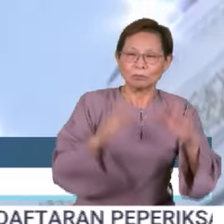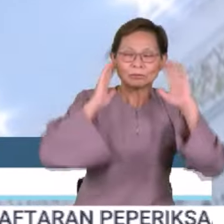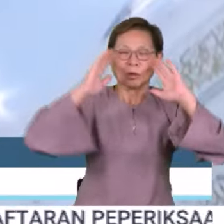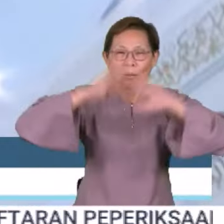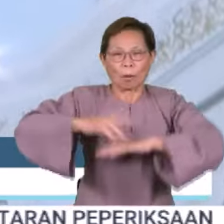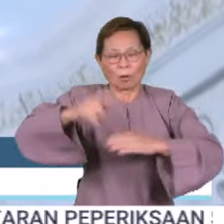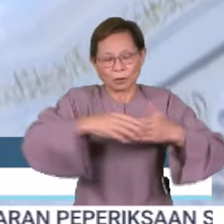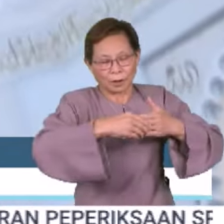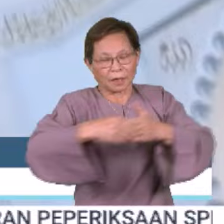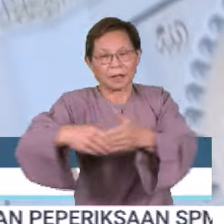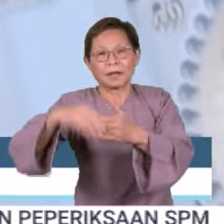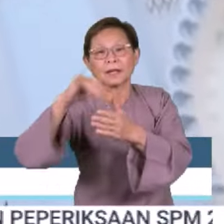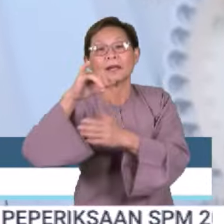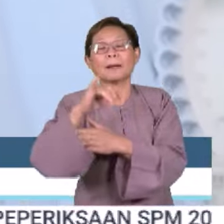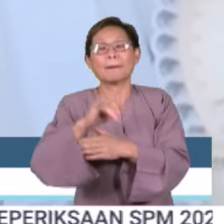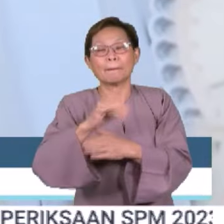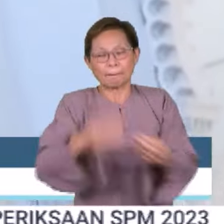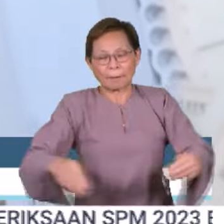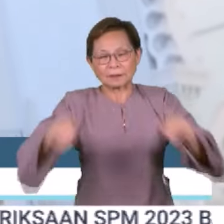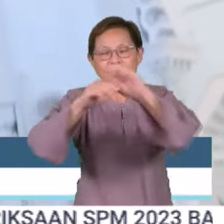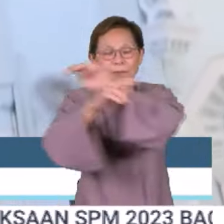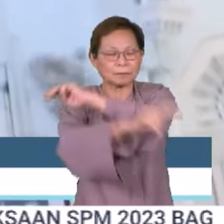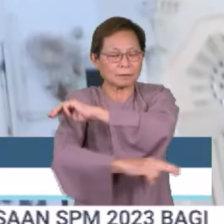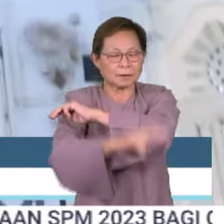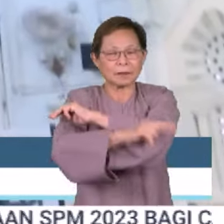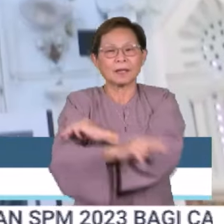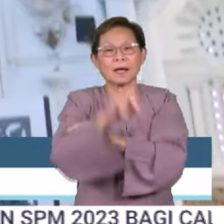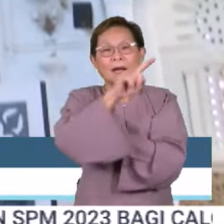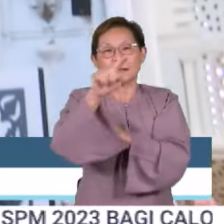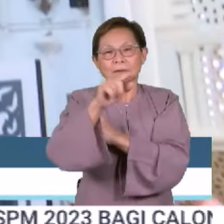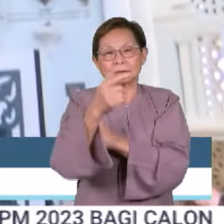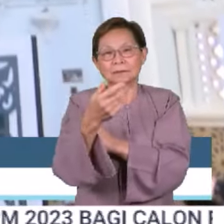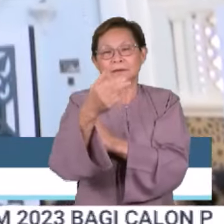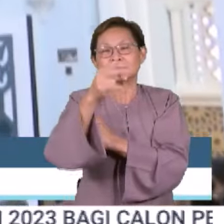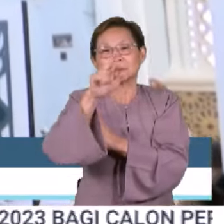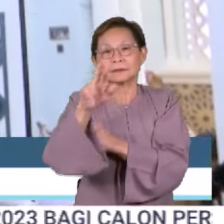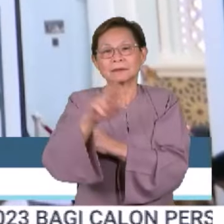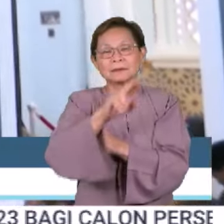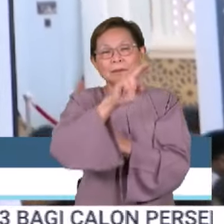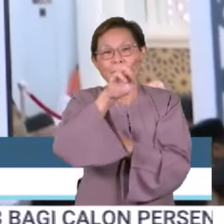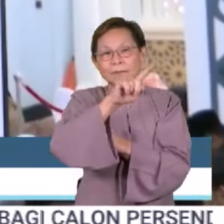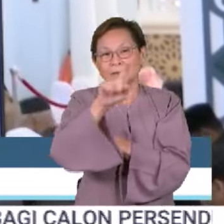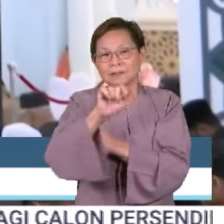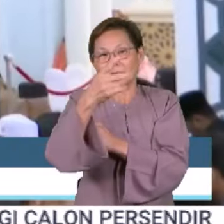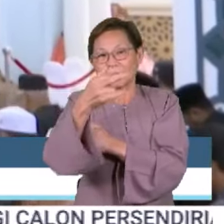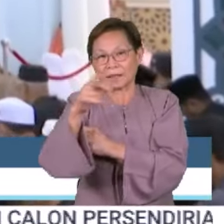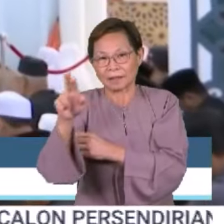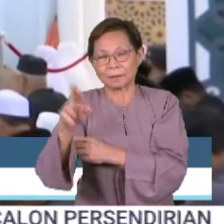sunat diimamkan Imam Besar Masjid Negeri Masjid Zahir Syekh Muhammad Naim Ahmad.